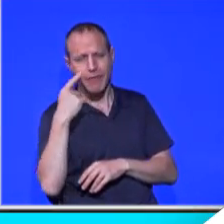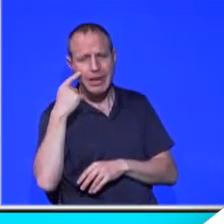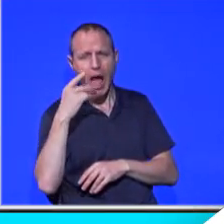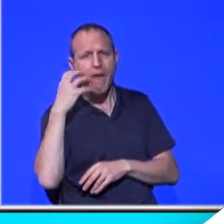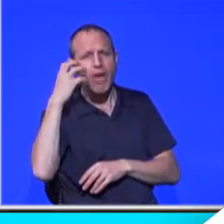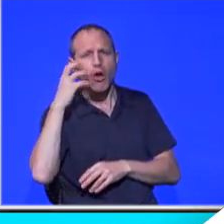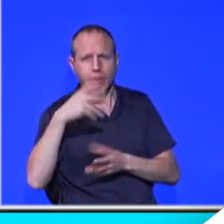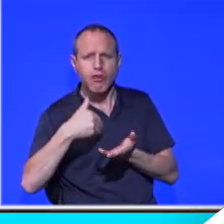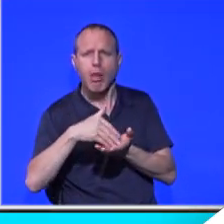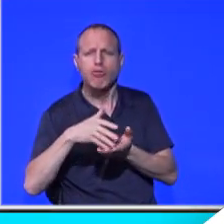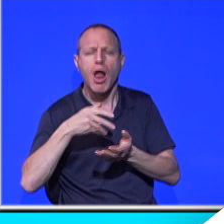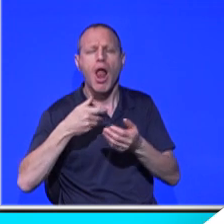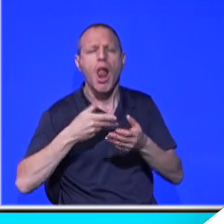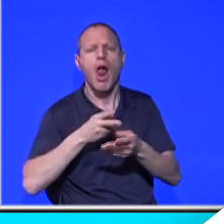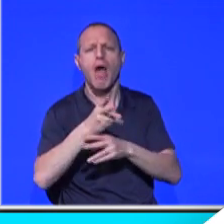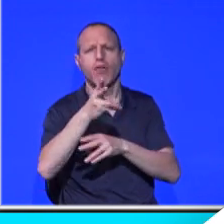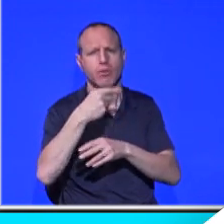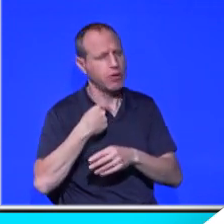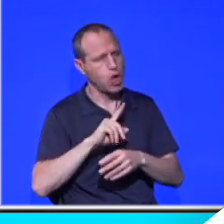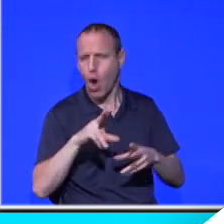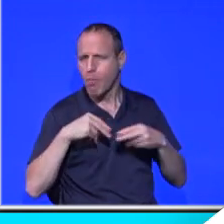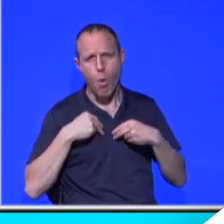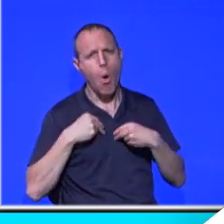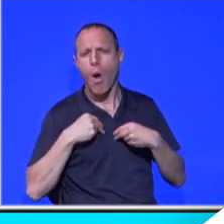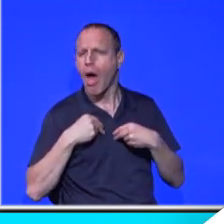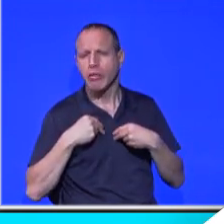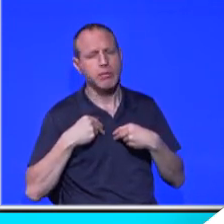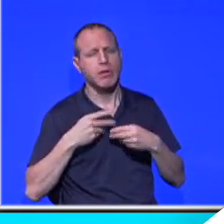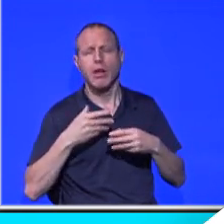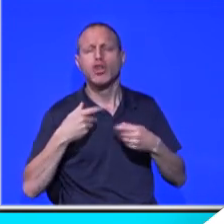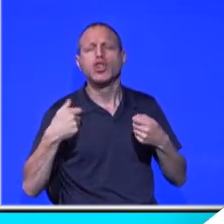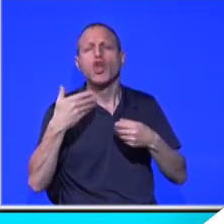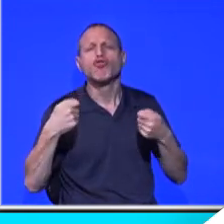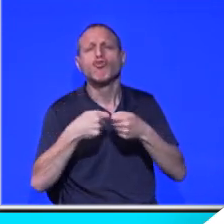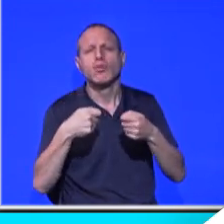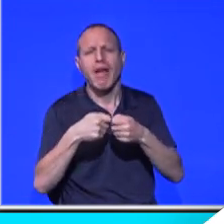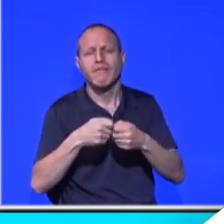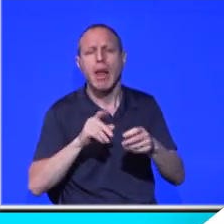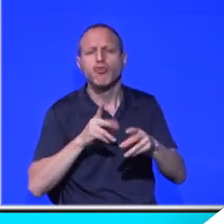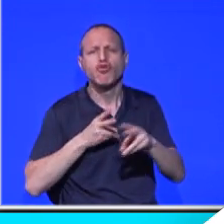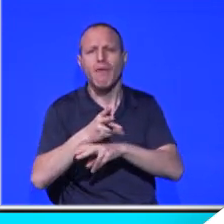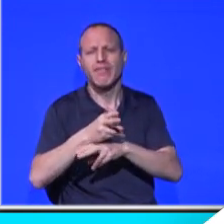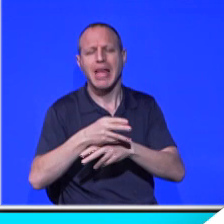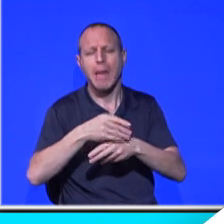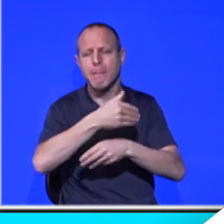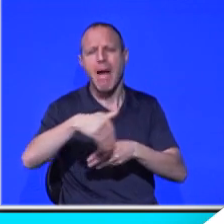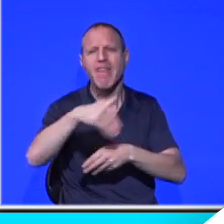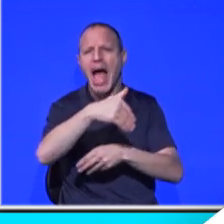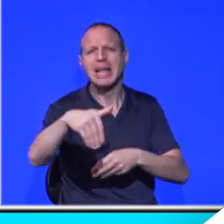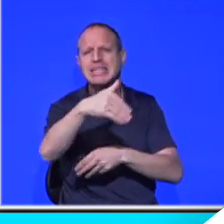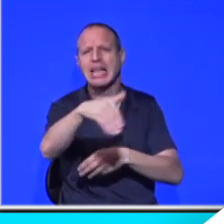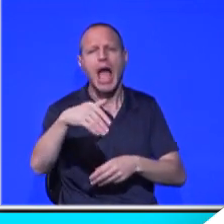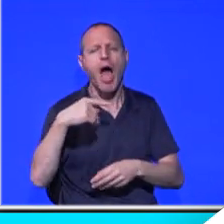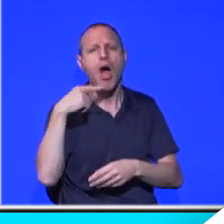מוכן להיות שותף לחוצי מעברי החצייה האדומים, וכל פעם שמגיעים לקו אדום כזה אני נאבק, אני